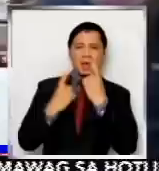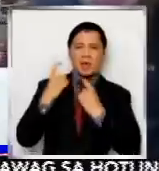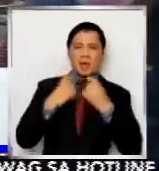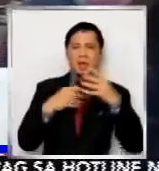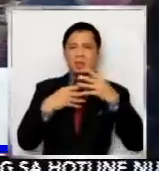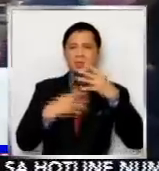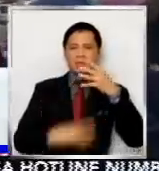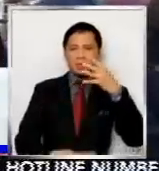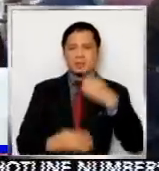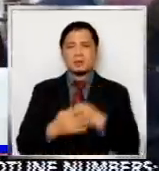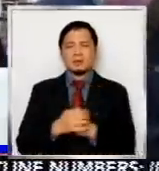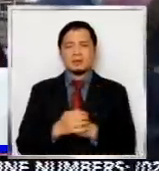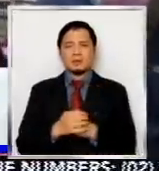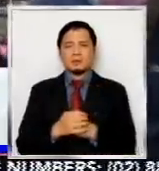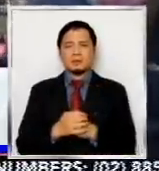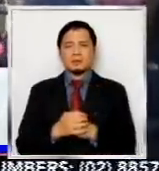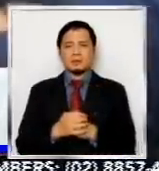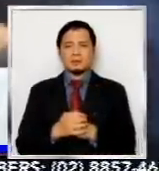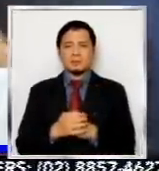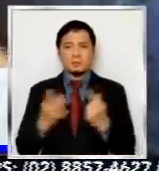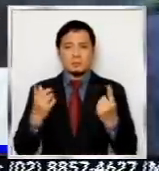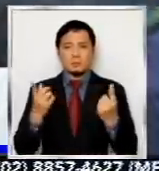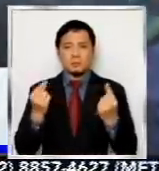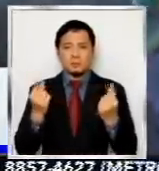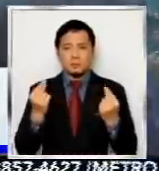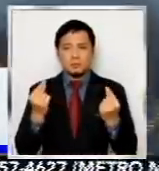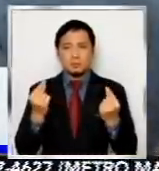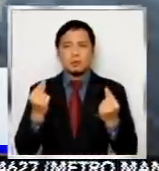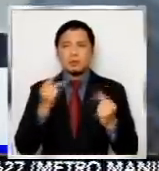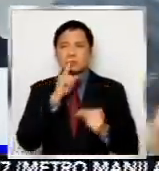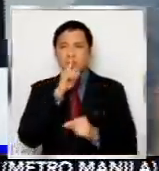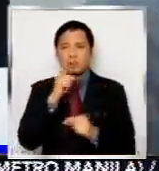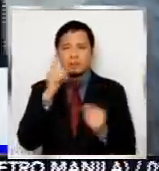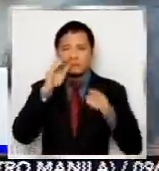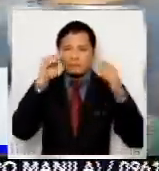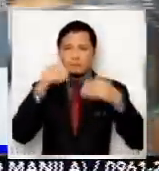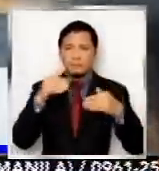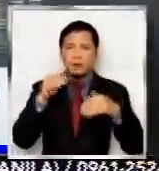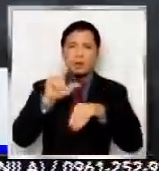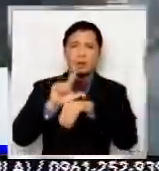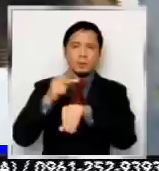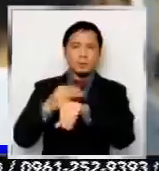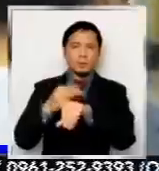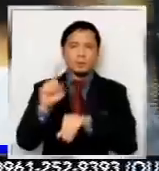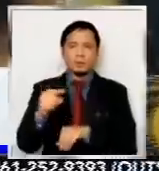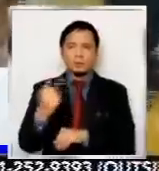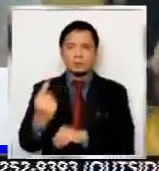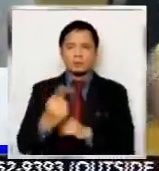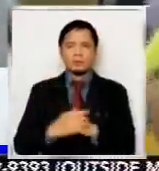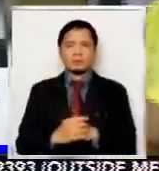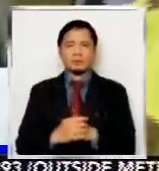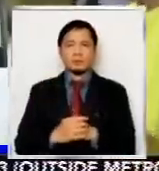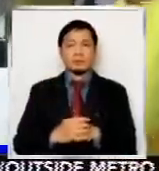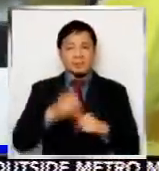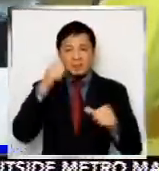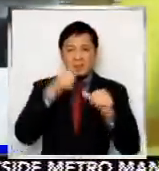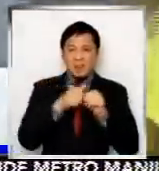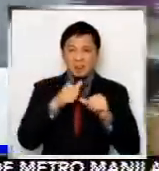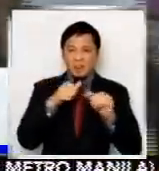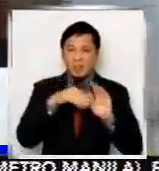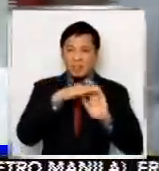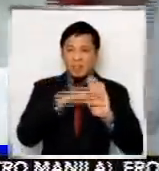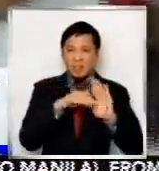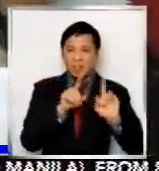namin yung aming hanap buhay. Dahil sa kumpulan, nagkalimutan na sa physical distancing, kaya naman pinalalahanan